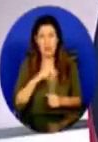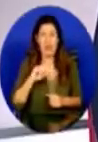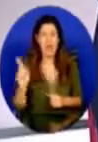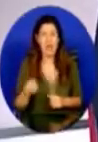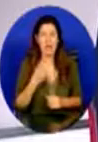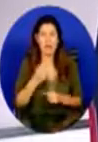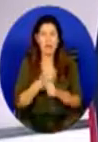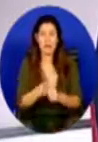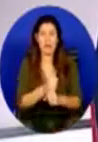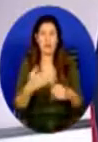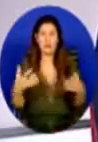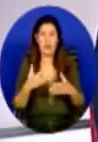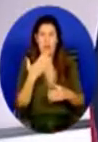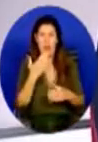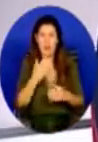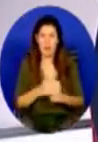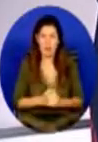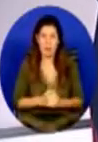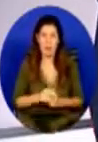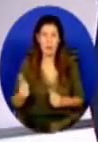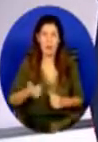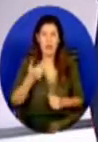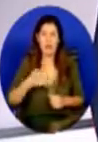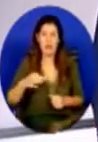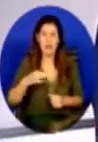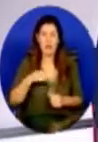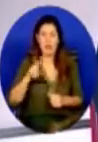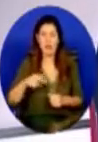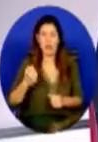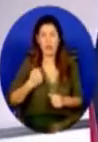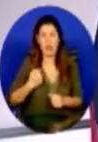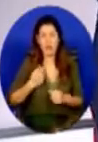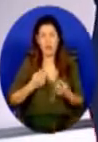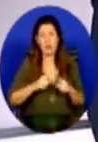היהודי. אצלנו בהנהלה יושבים קונסרבטיבים,